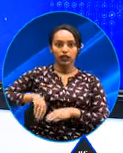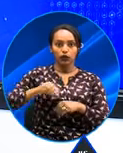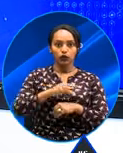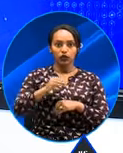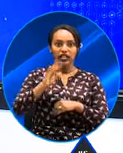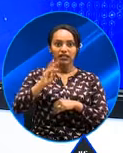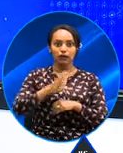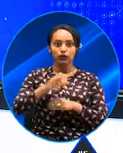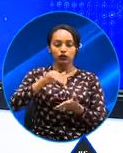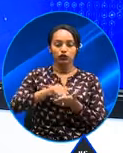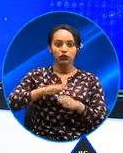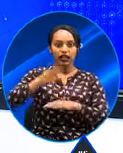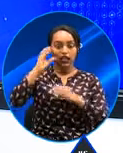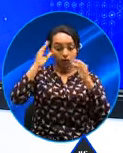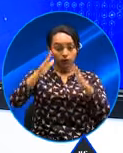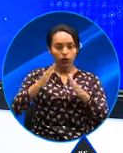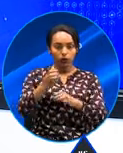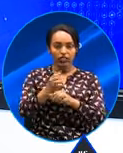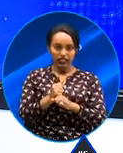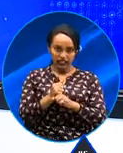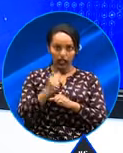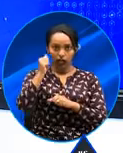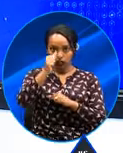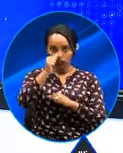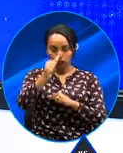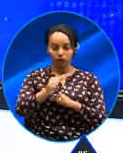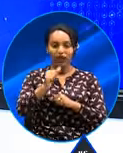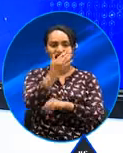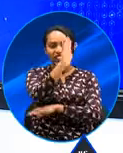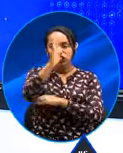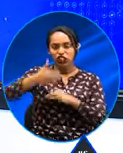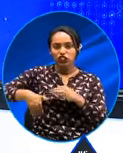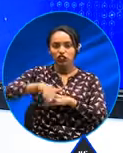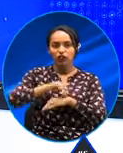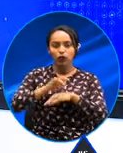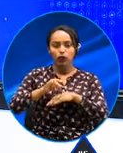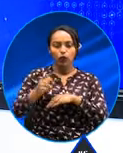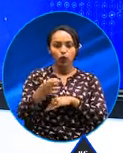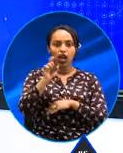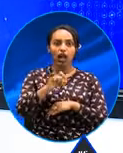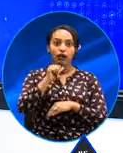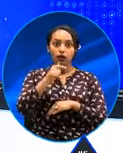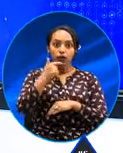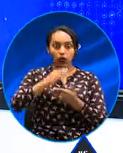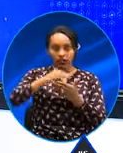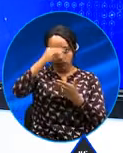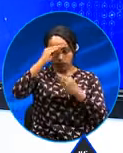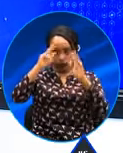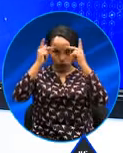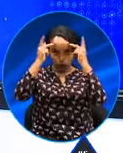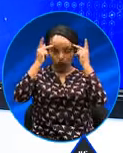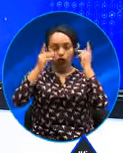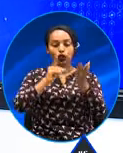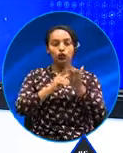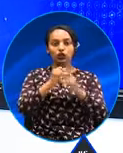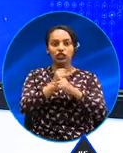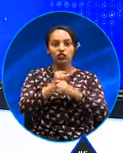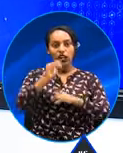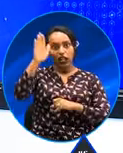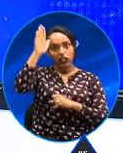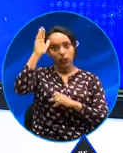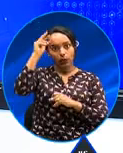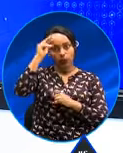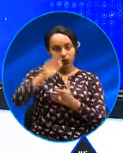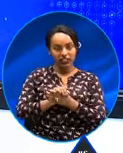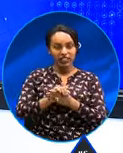ተማሪዎችና ከ700 ሺህ በላይ መምህራን ይዘን ኢትዮጵያ በደን ሽፋን ልትራቆት አይገባም አሉ የትምህርት ሚኒስትሩ ዶክተር ኢንጂነር ጌታሁን